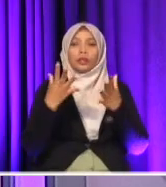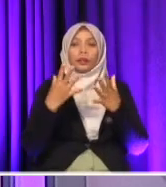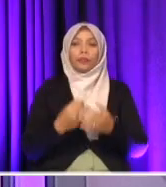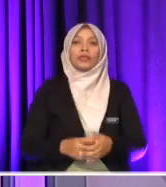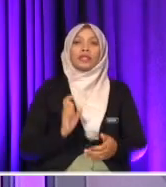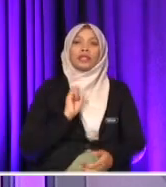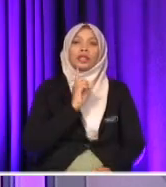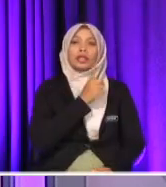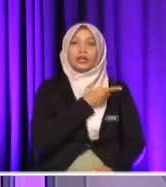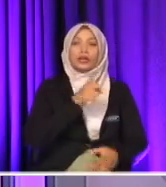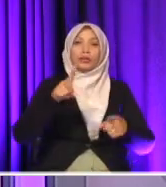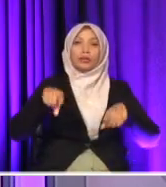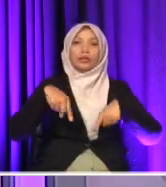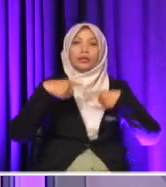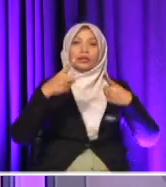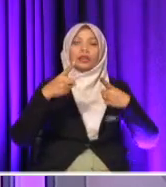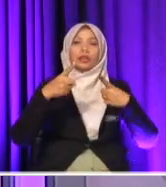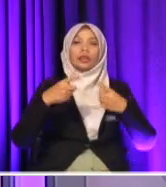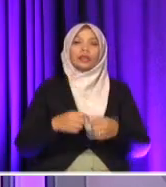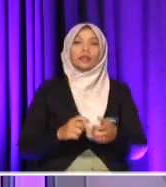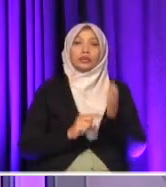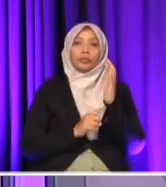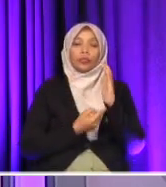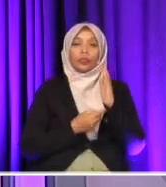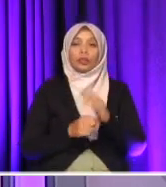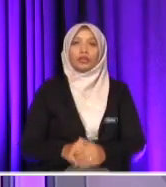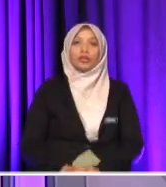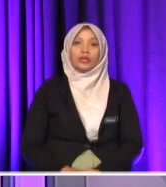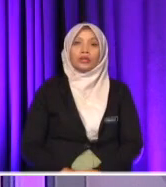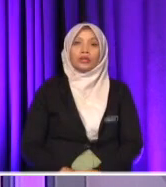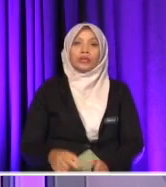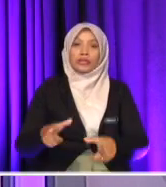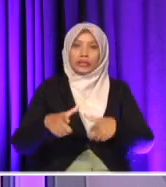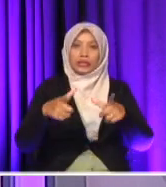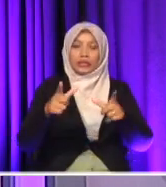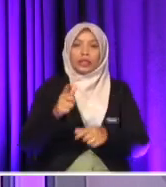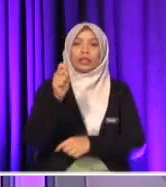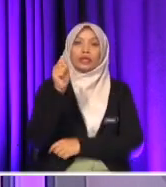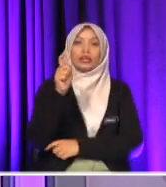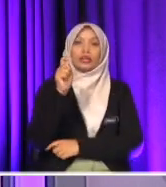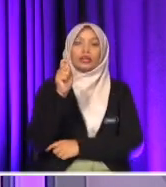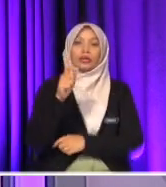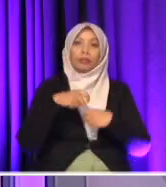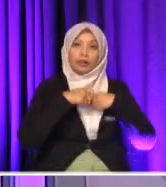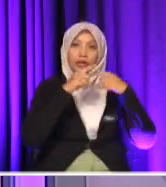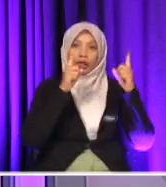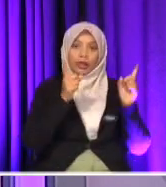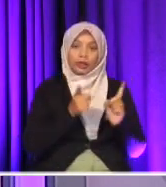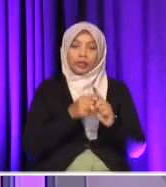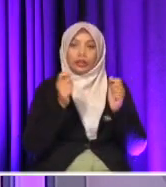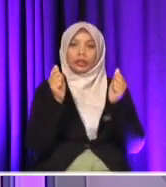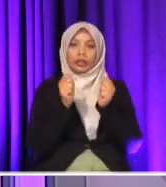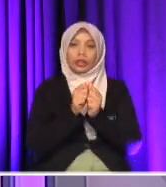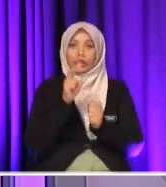okey, kita pergi kepada balik semula aplikasi Lita 80 tu, cumanya berhati-hati dengan 2